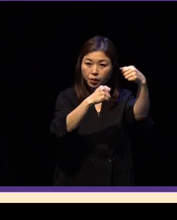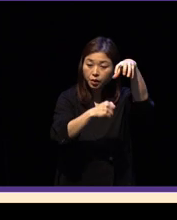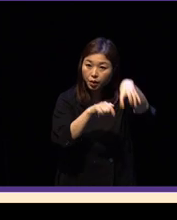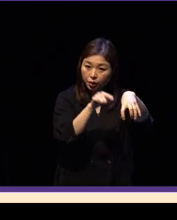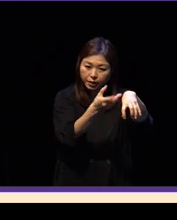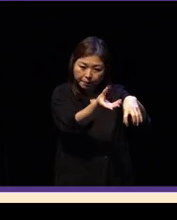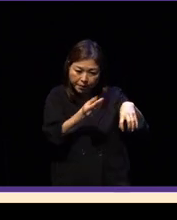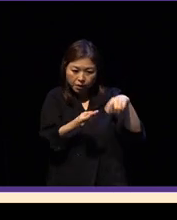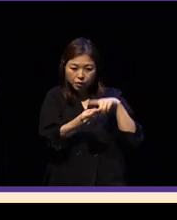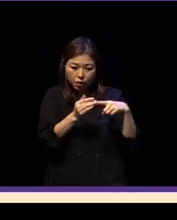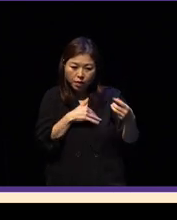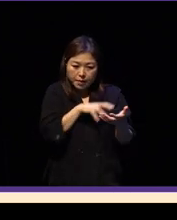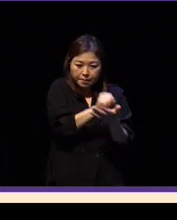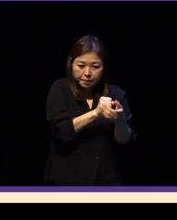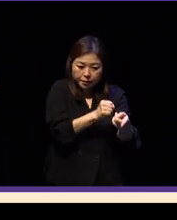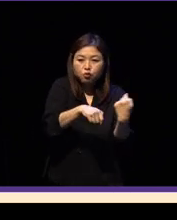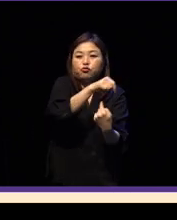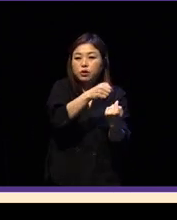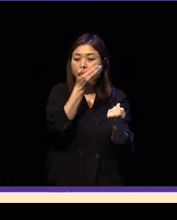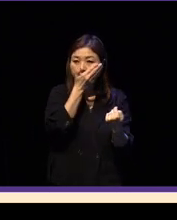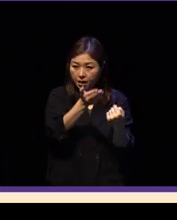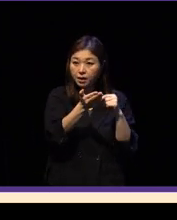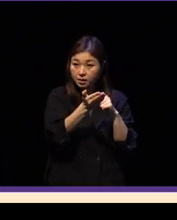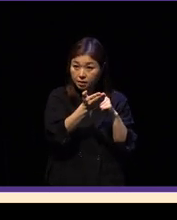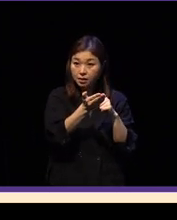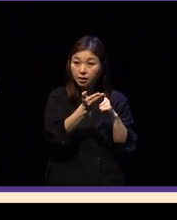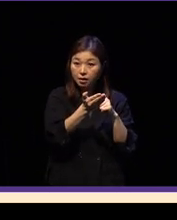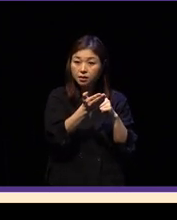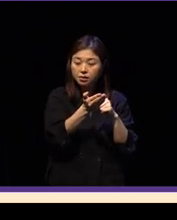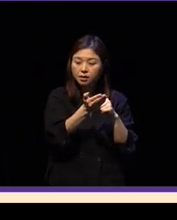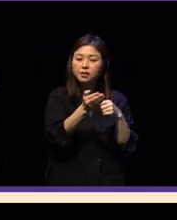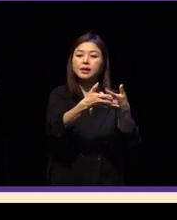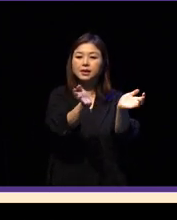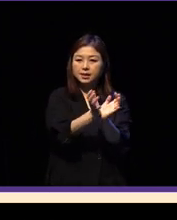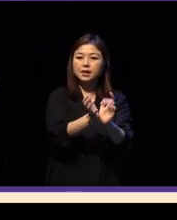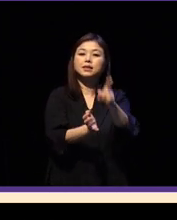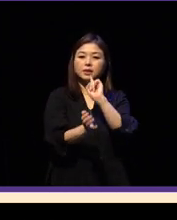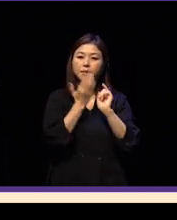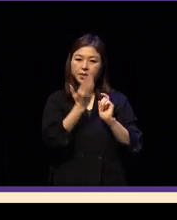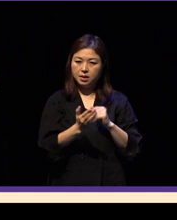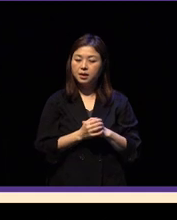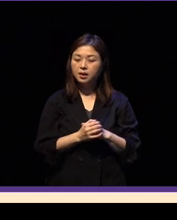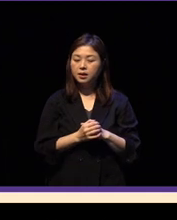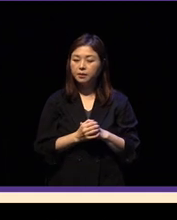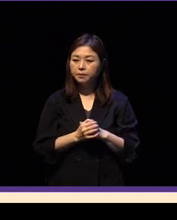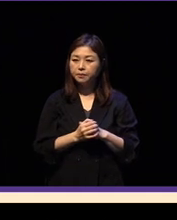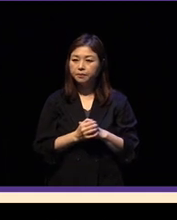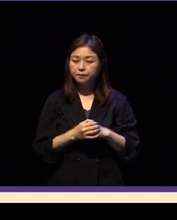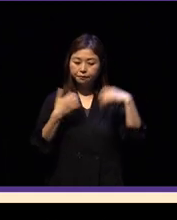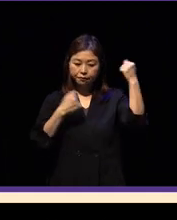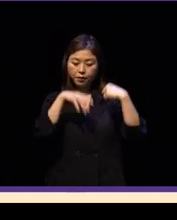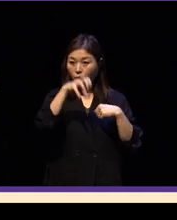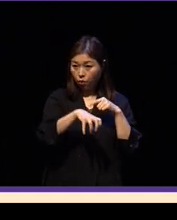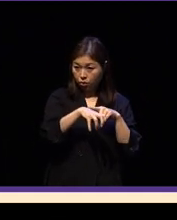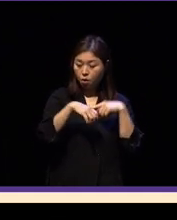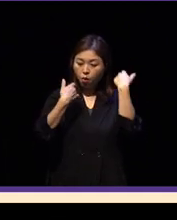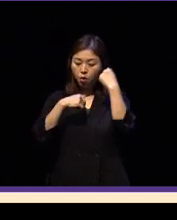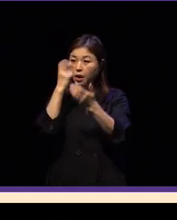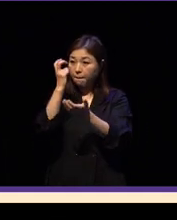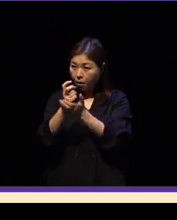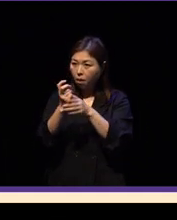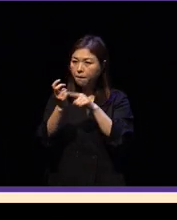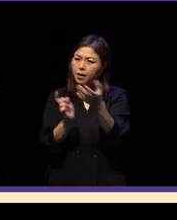임차 또는 소유해서 운영하는 민간 단체가 지원하시면 되겠습니다. 다만 이 공연장은 공연법상